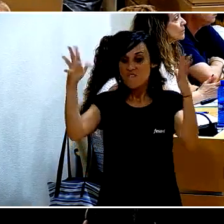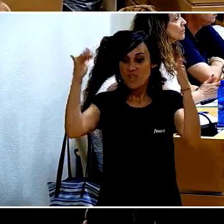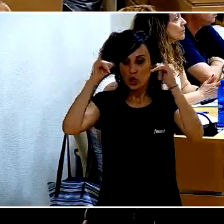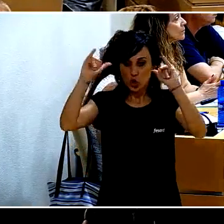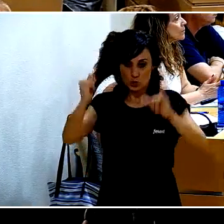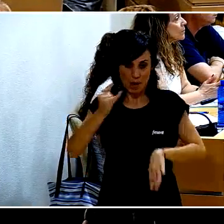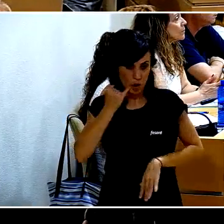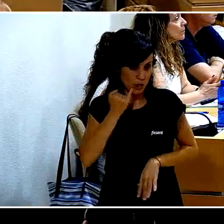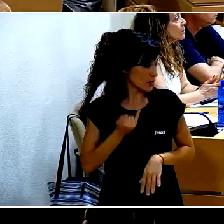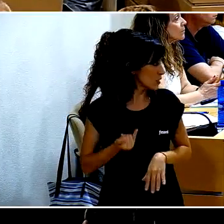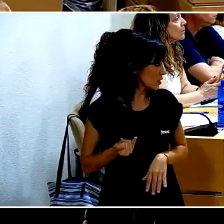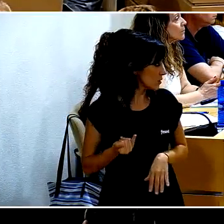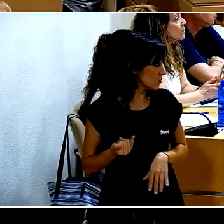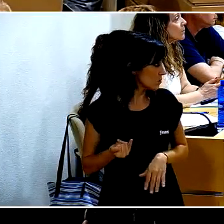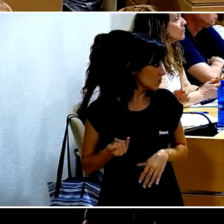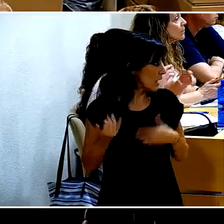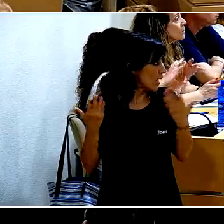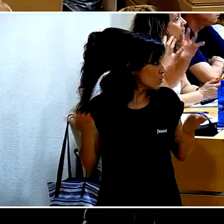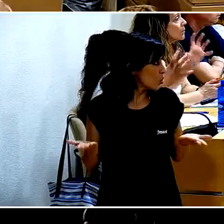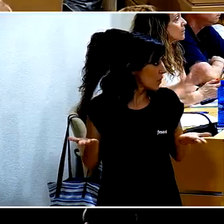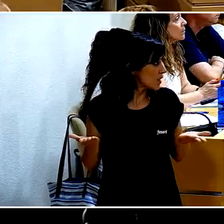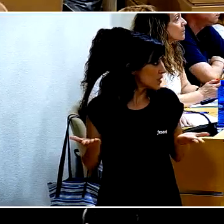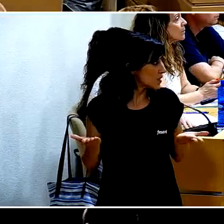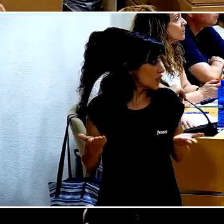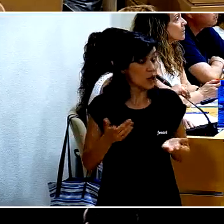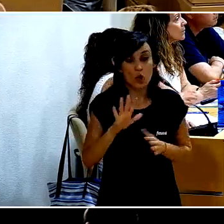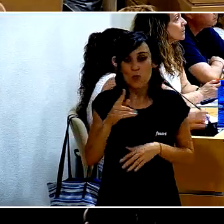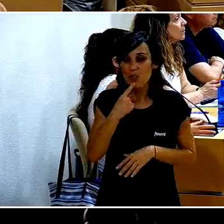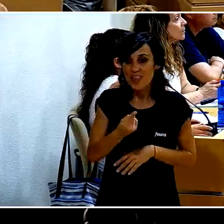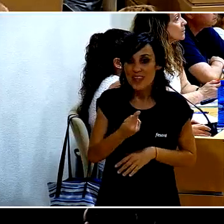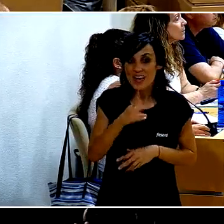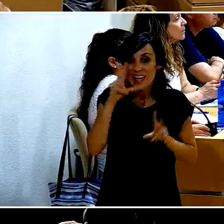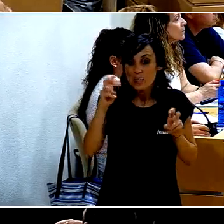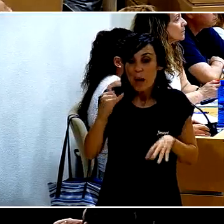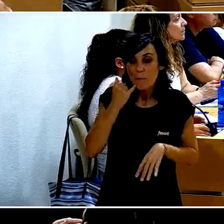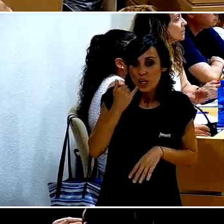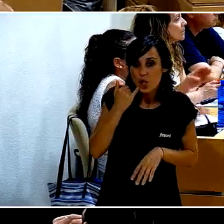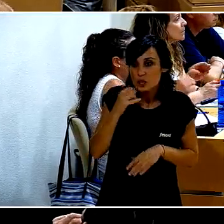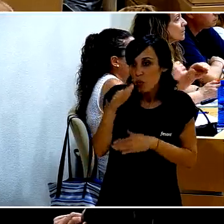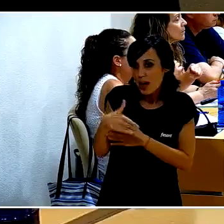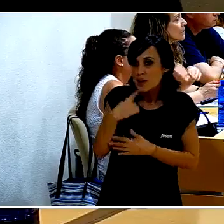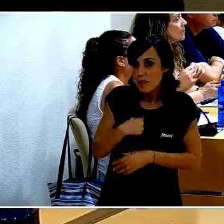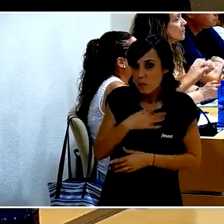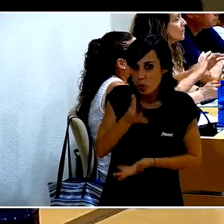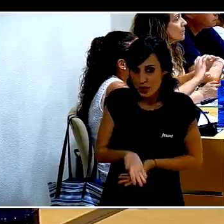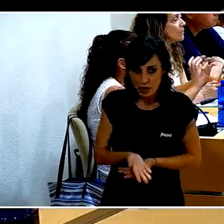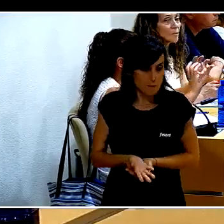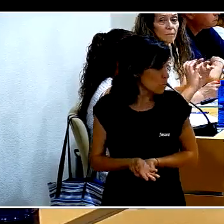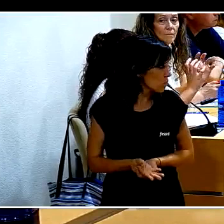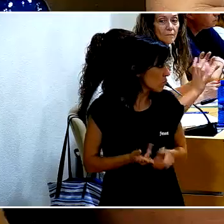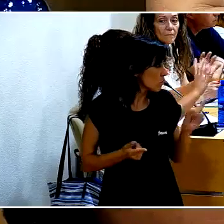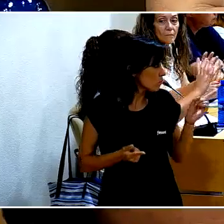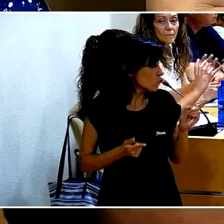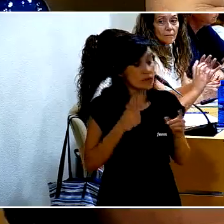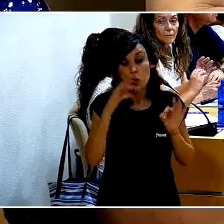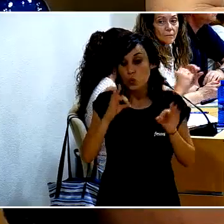maricones!" Val? I és el fet de dir per què ens han de dir maricones pel carrer. No, però ja no, ja. O sea, és que d'aixes